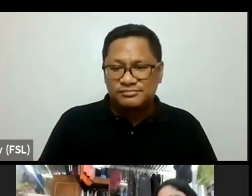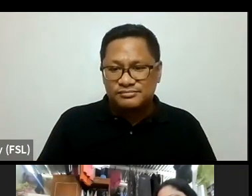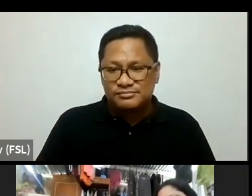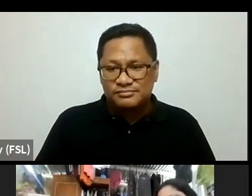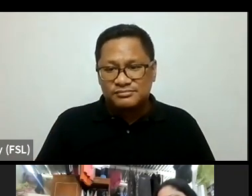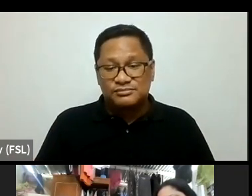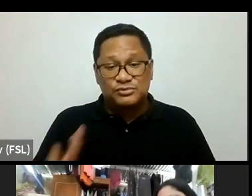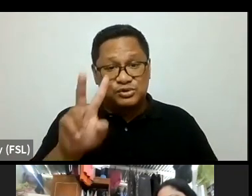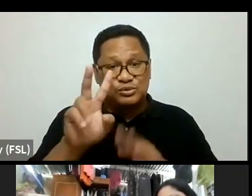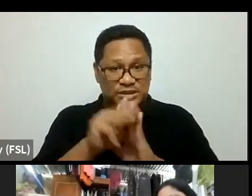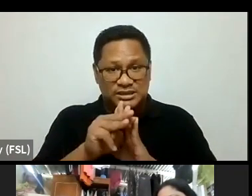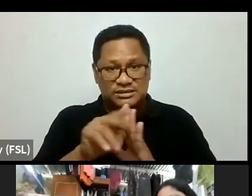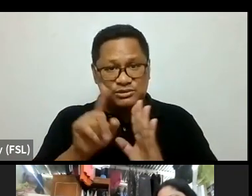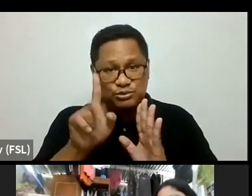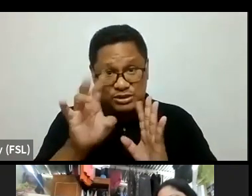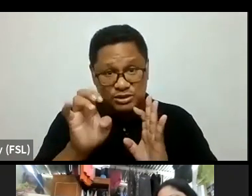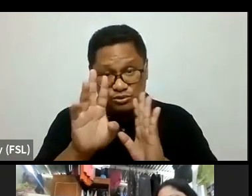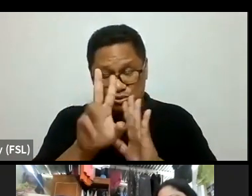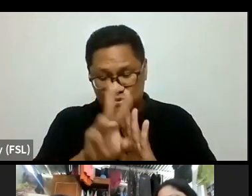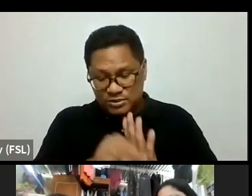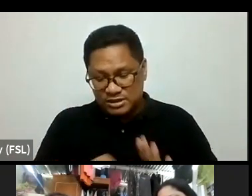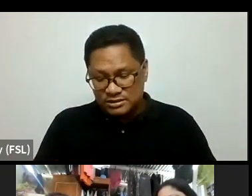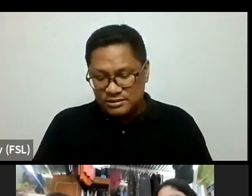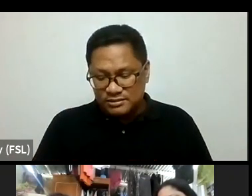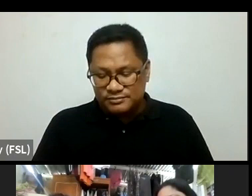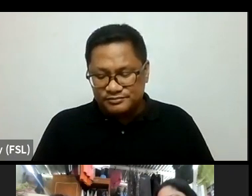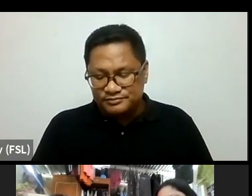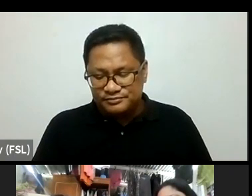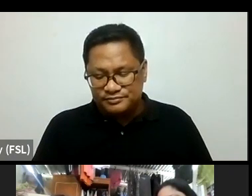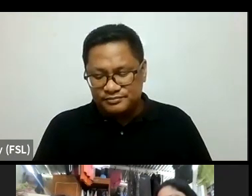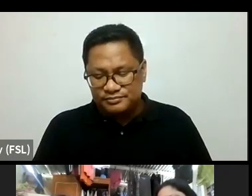ba 2 minutes? 2 minutes? 2 minutes, ito yan. Okay.